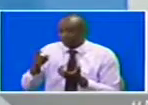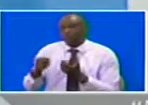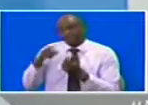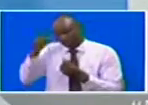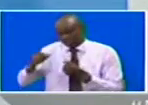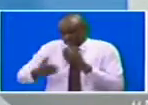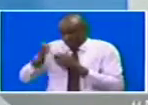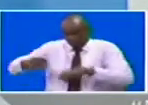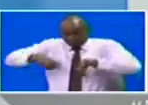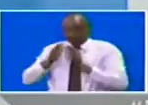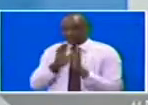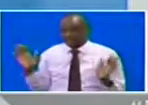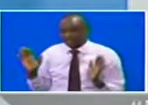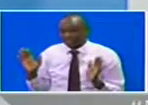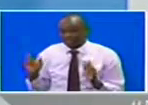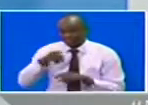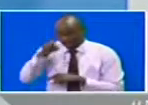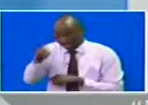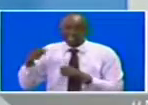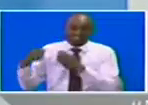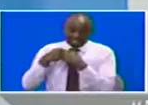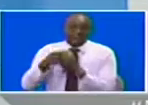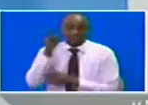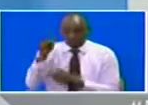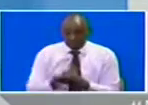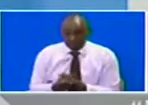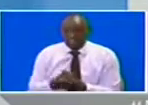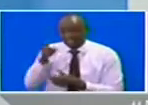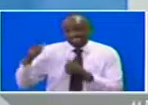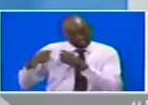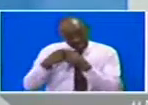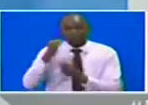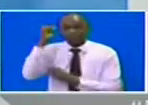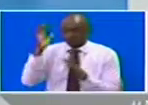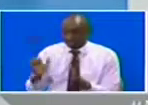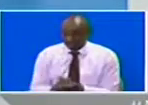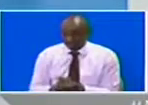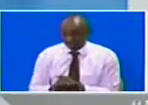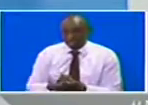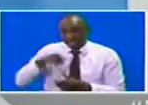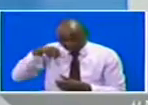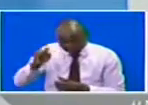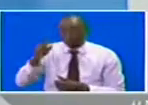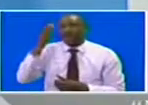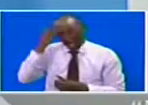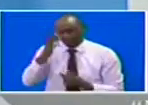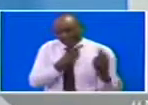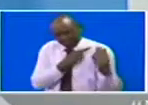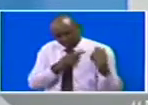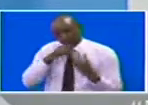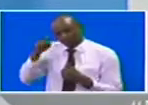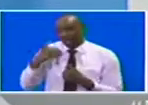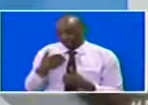zao. Lakini hii pia ni changamoto kwao. Hii pia ni changamoto kwao ya kwamba wana sehemu yao ya kufanya